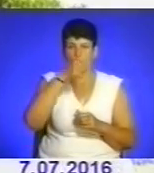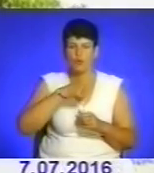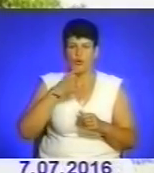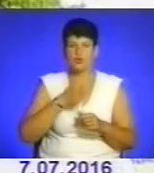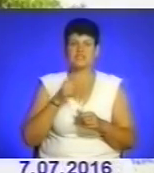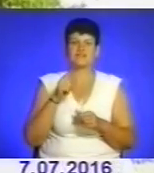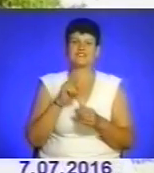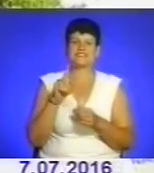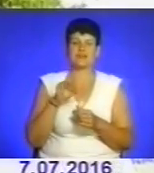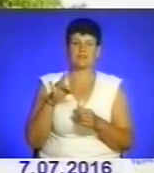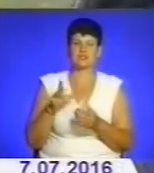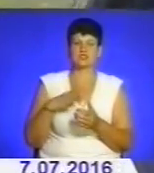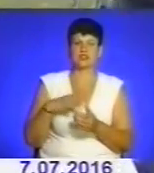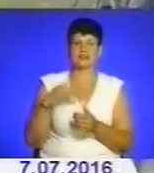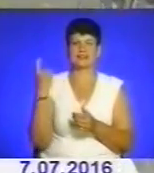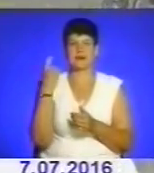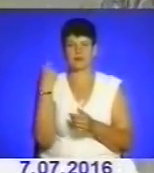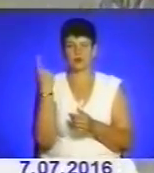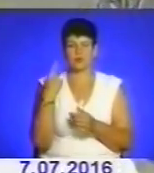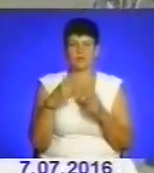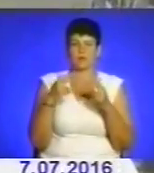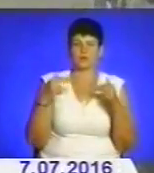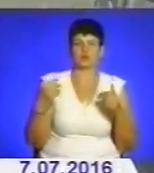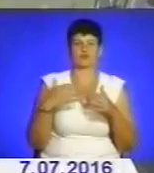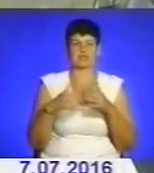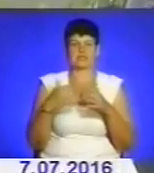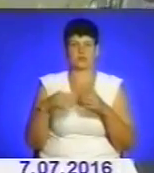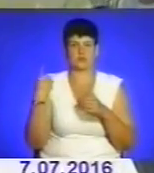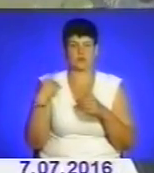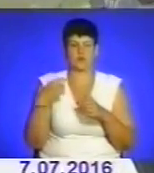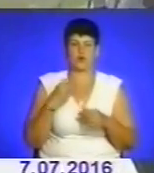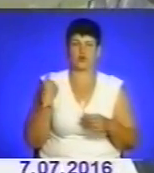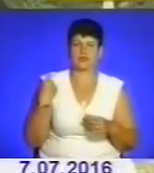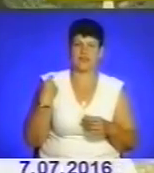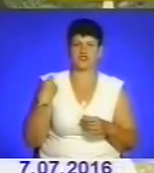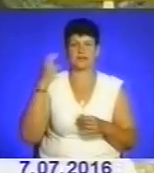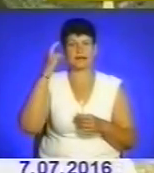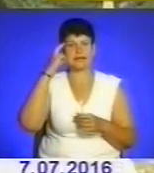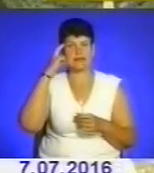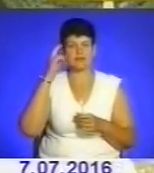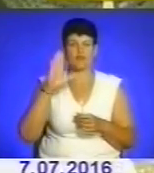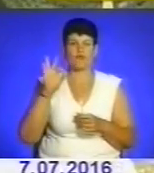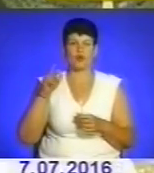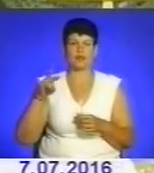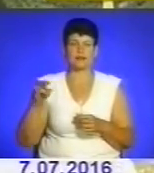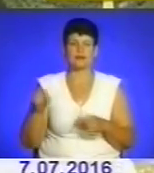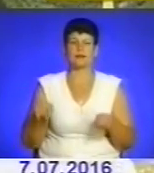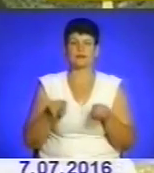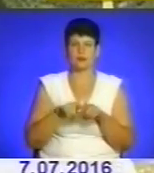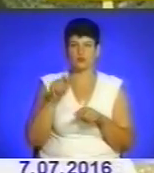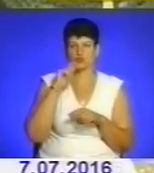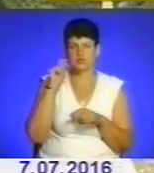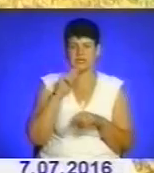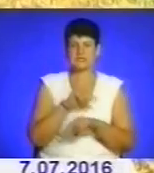очікують прочан з Харківщини, Дніпропетровщини, Херсонщини, Одещини, Київщини, Волині, а також українців